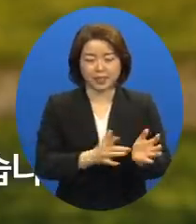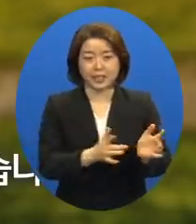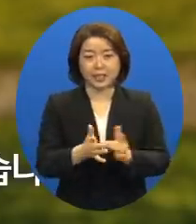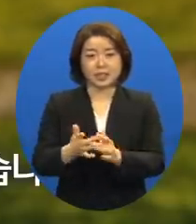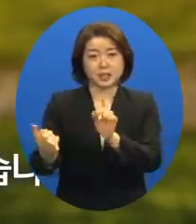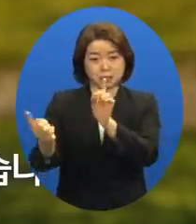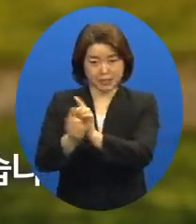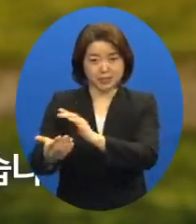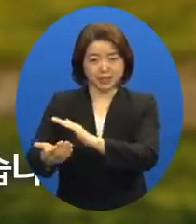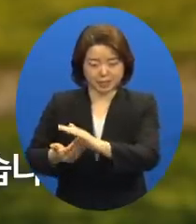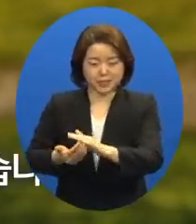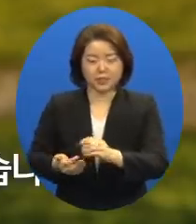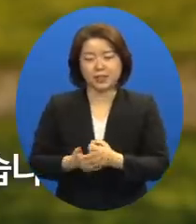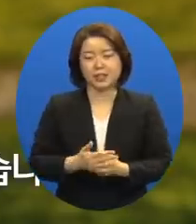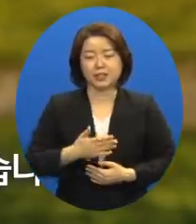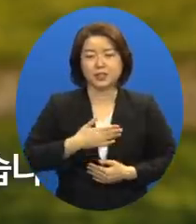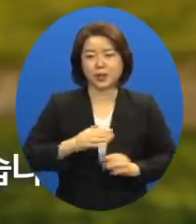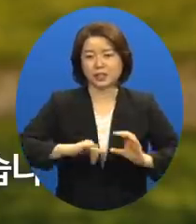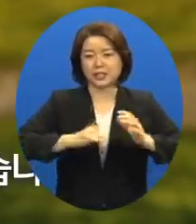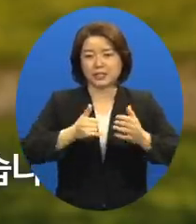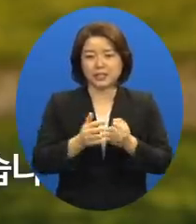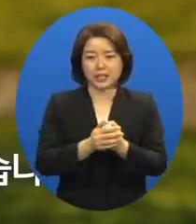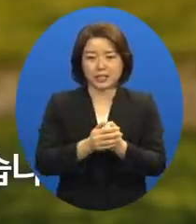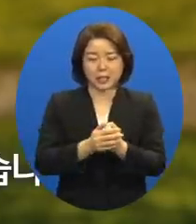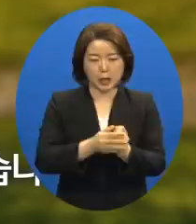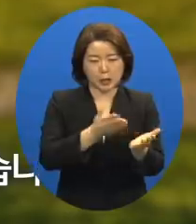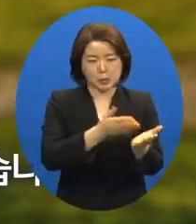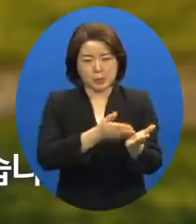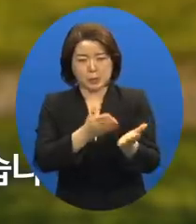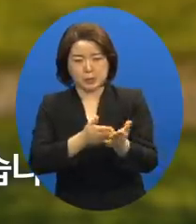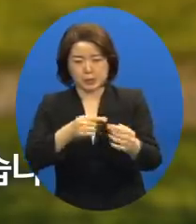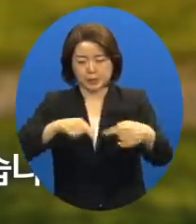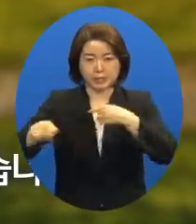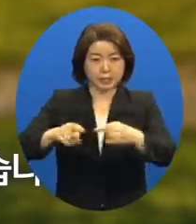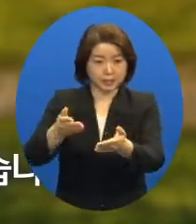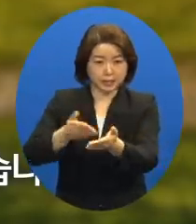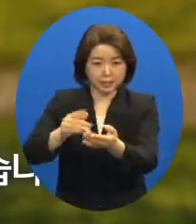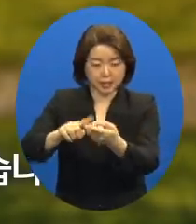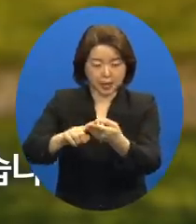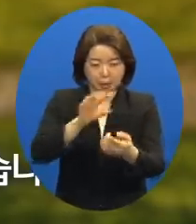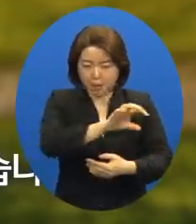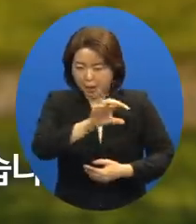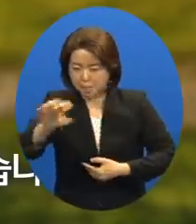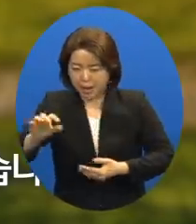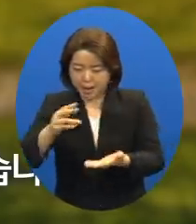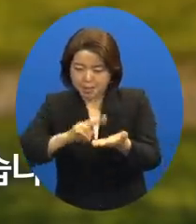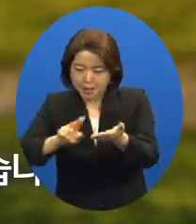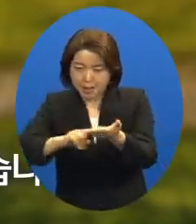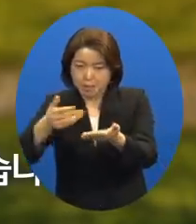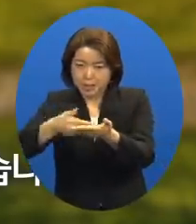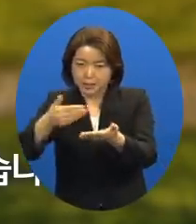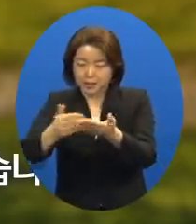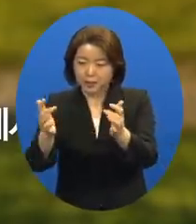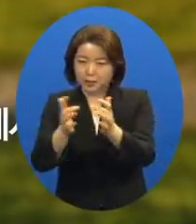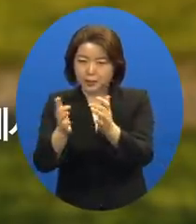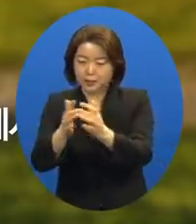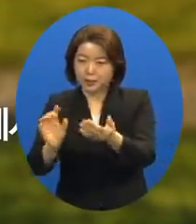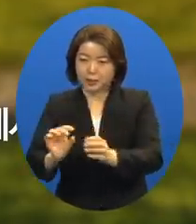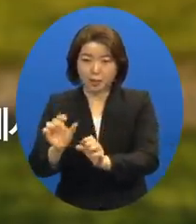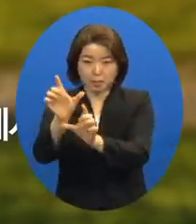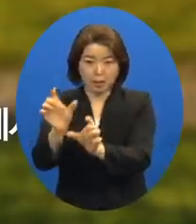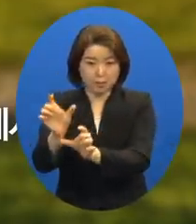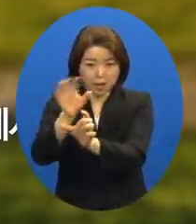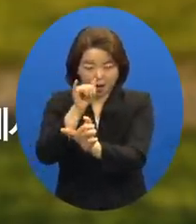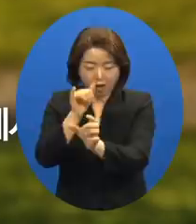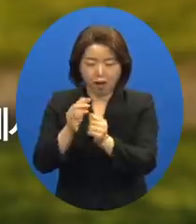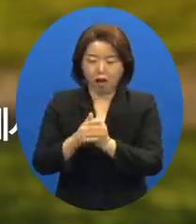예수님을 만나기 전 세상에서 이슈가 되는 정치적인 뉴스를 풍자하는 그림을 그려서 SNS에 올렸습니다. 제법